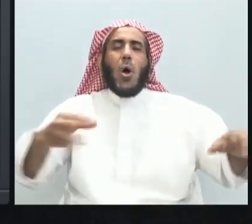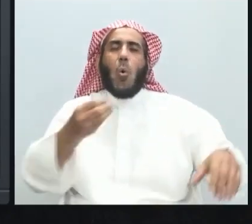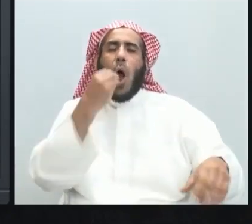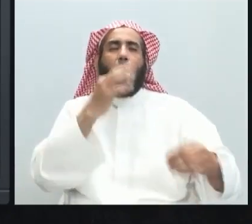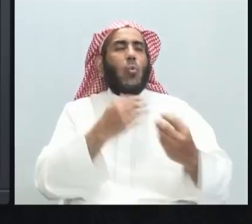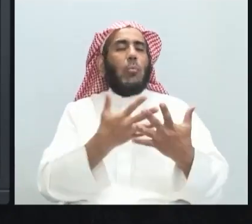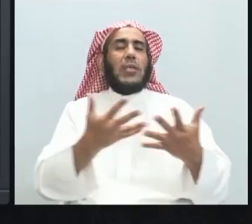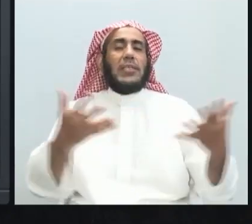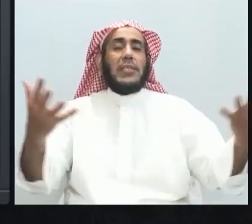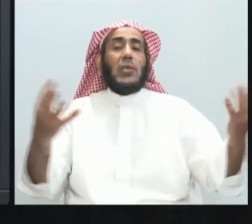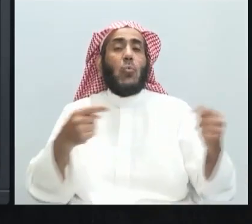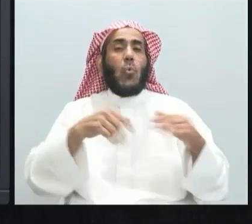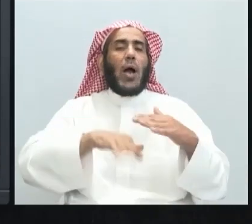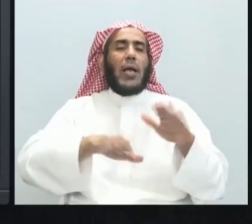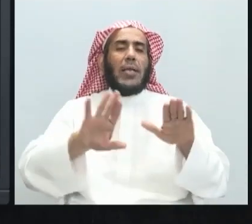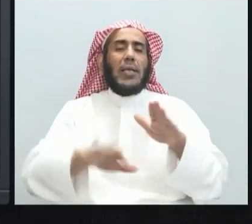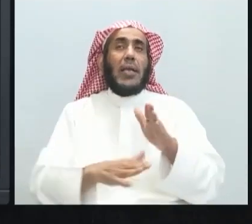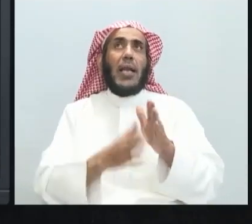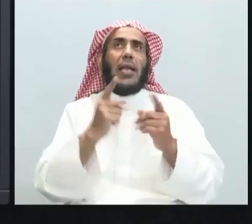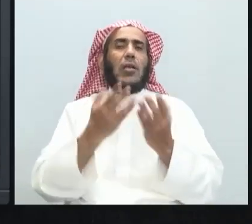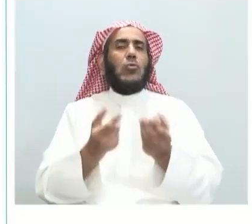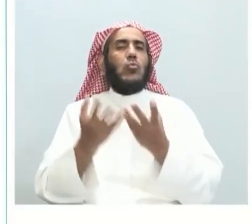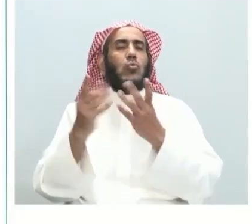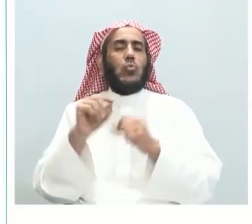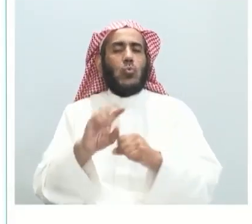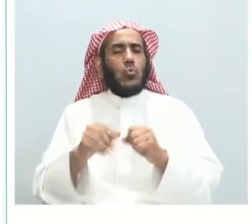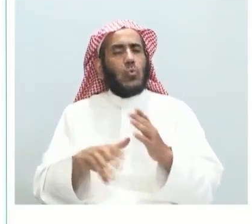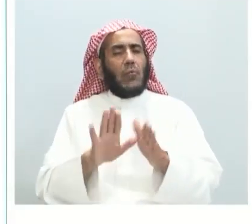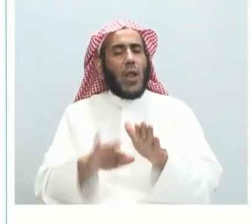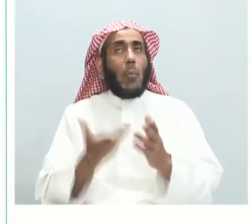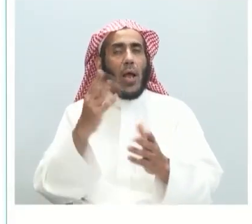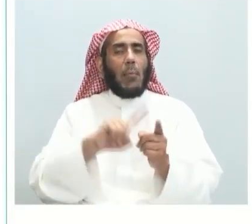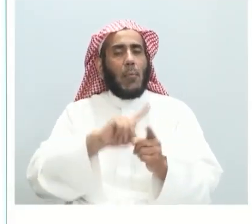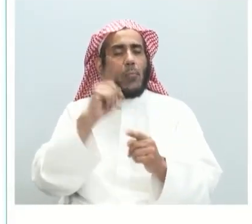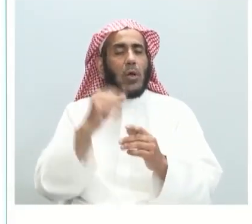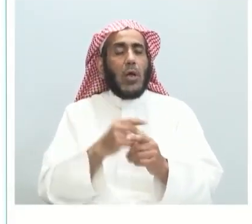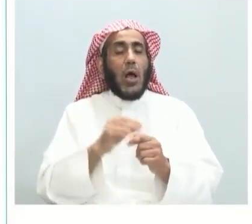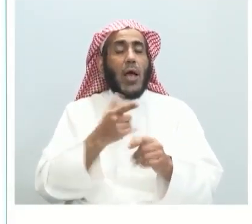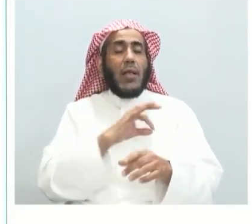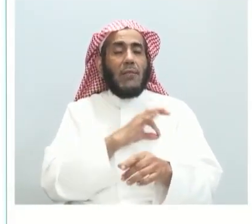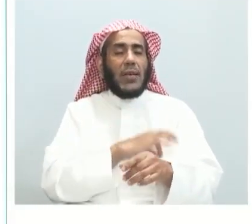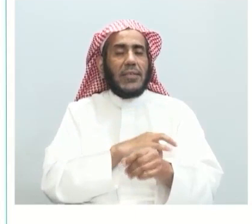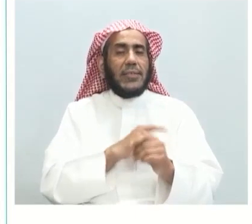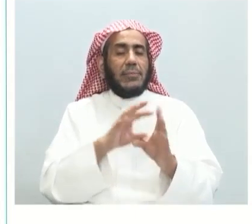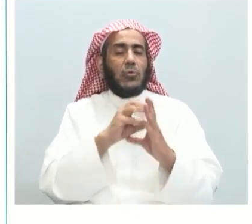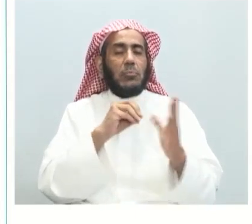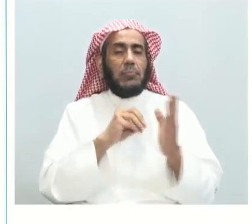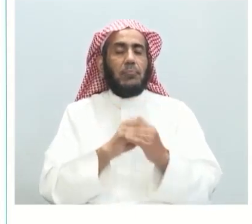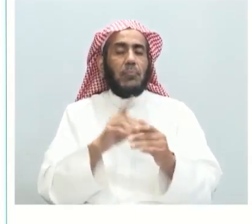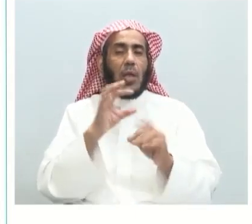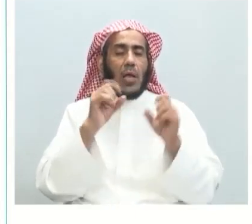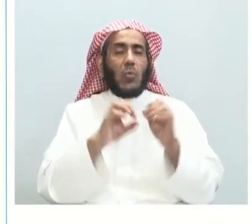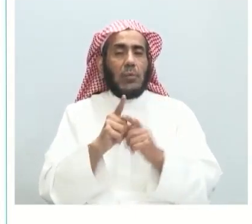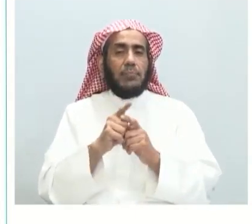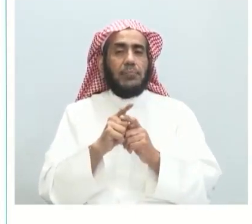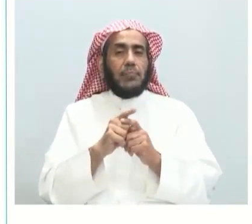رزقه واليه النشور ايضا ايها الطلاب والطالبات ناتي بعد هذا الى هذه الفائده المستنبطه من الايات